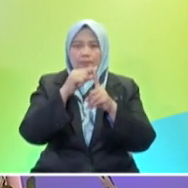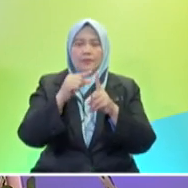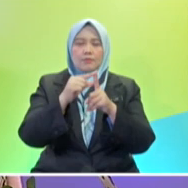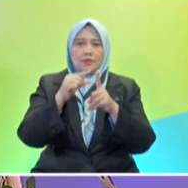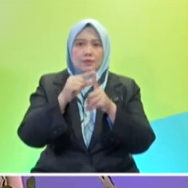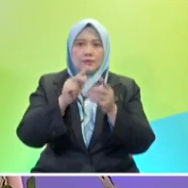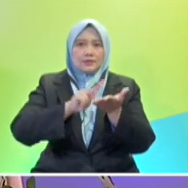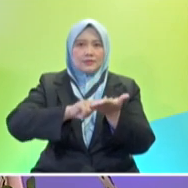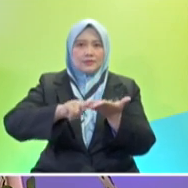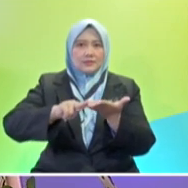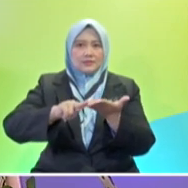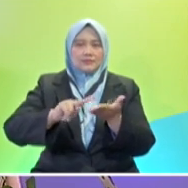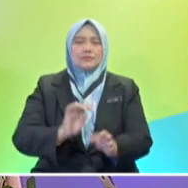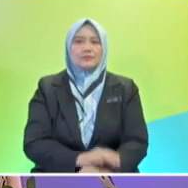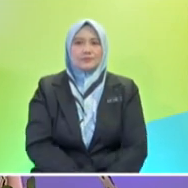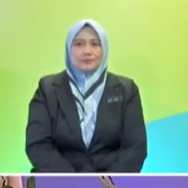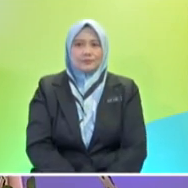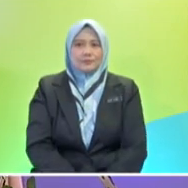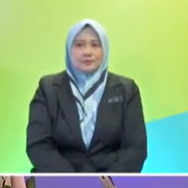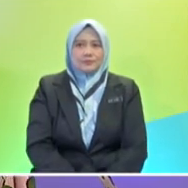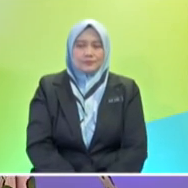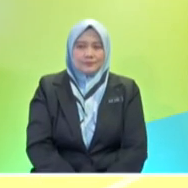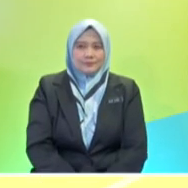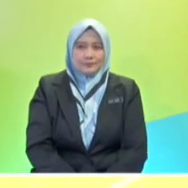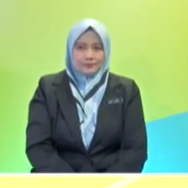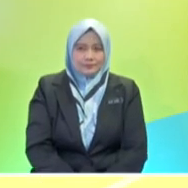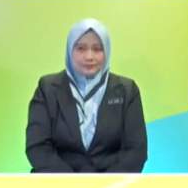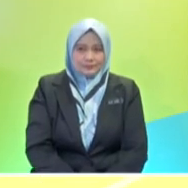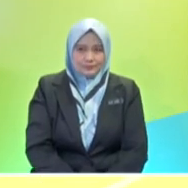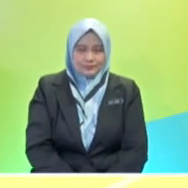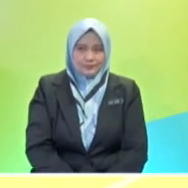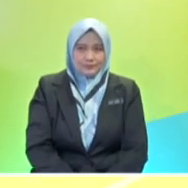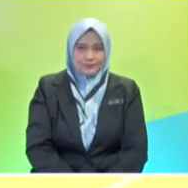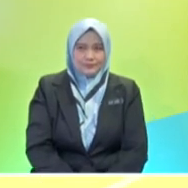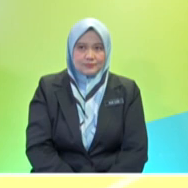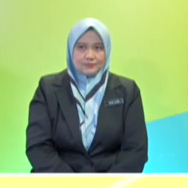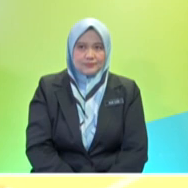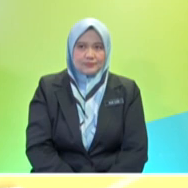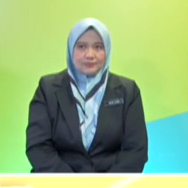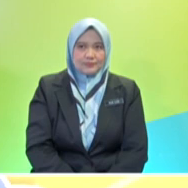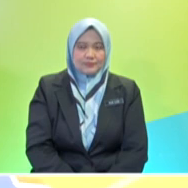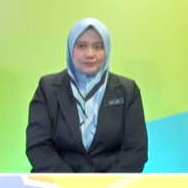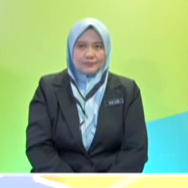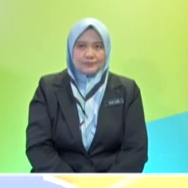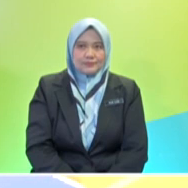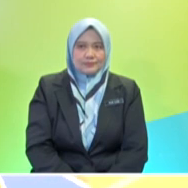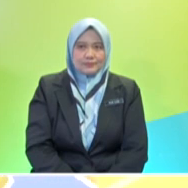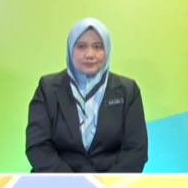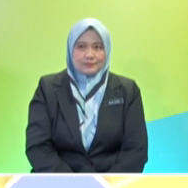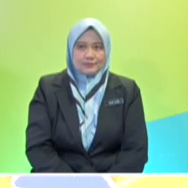tulis dan paparkan jawapan anda. Murid-murid di rumah pun boleh buat bersama-sama